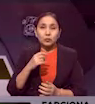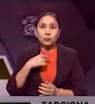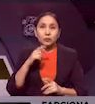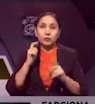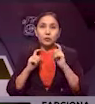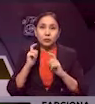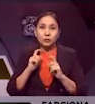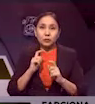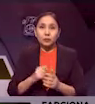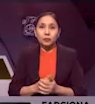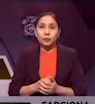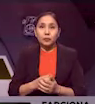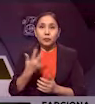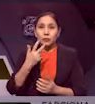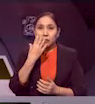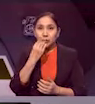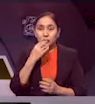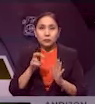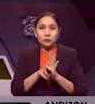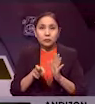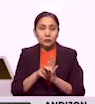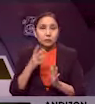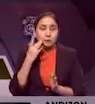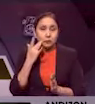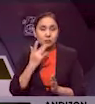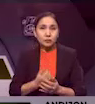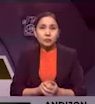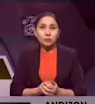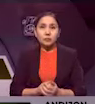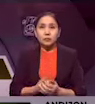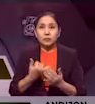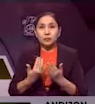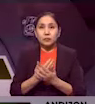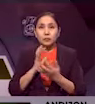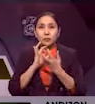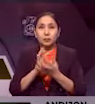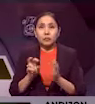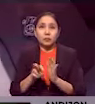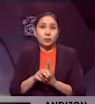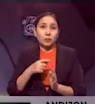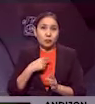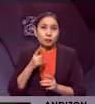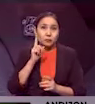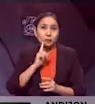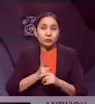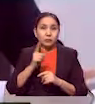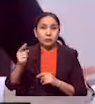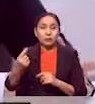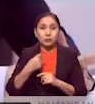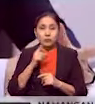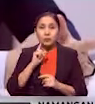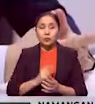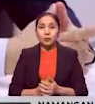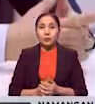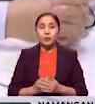gün 3. marşrut tünelisinde oku katnayman sudan. Jaŋa transportlar uzağımızda jaqın qıvatırdı. Son quvançlımız.